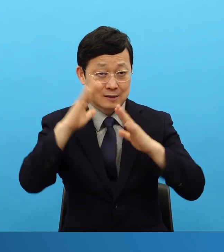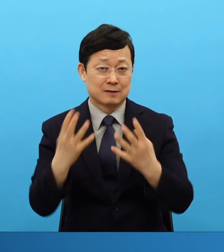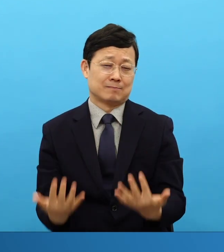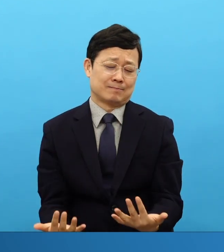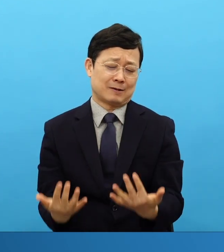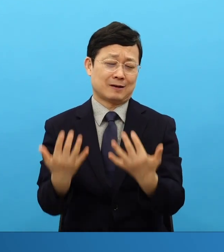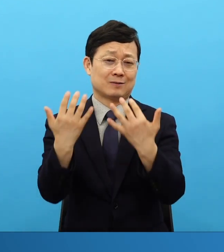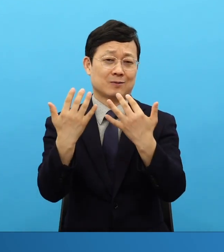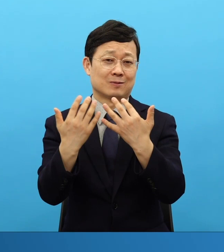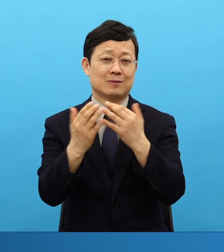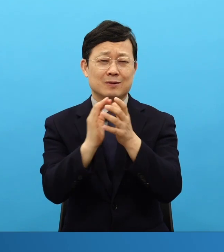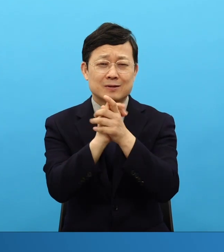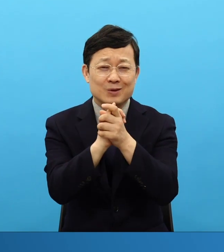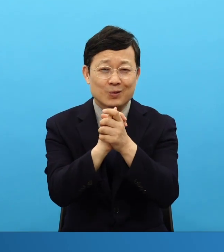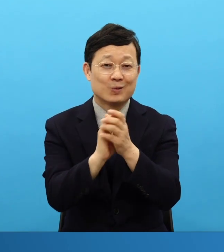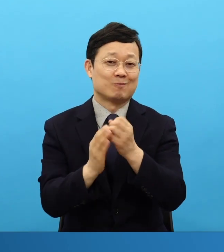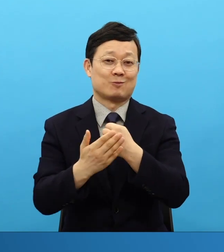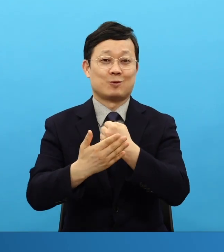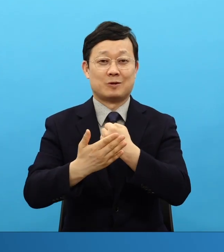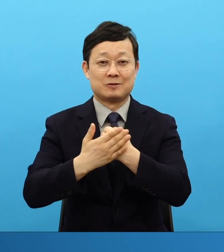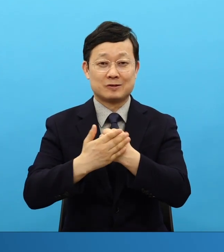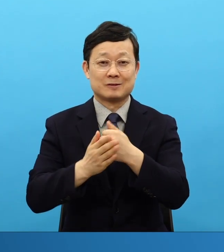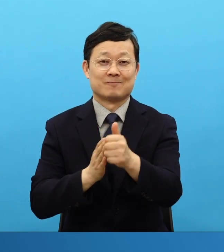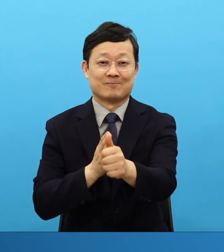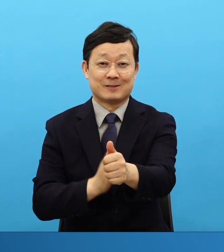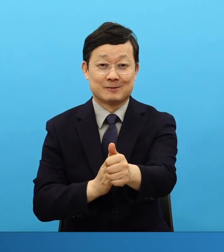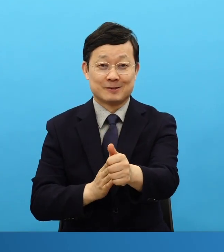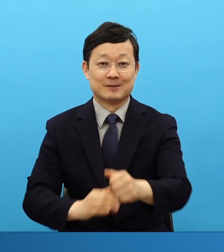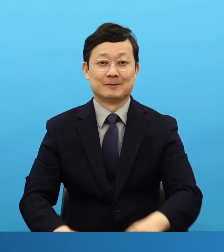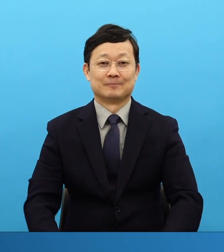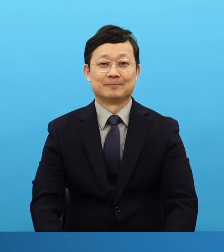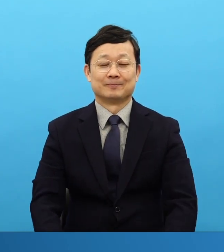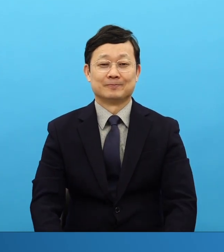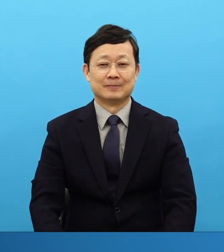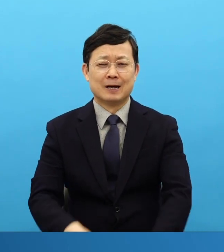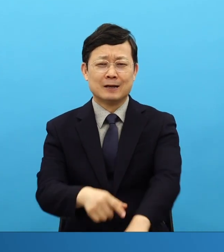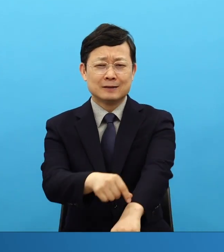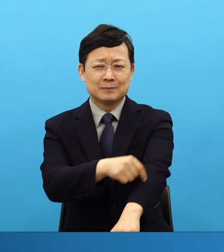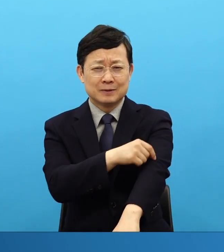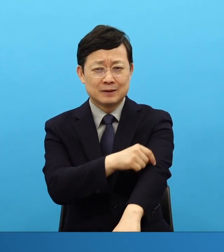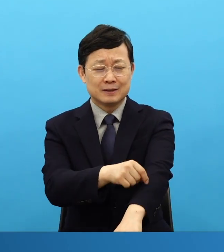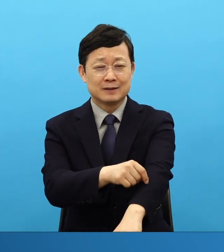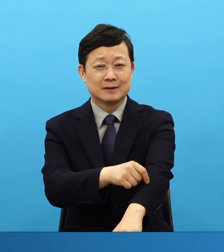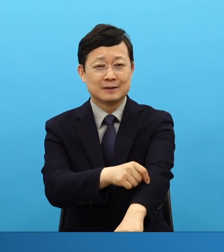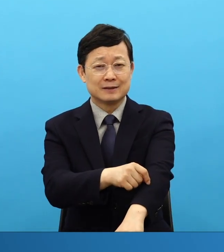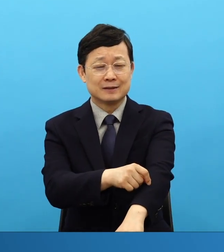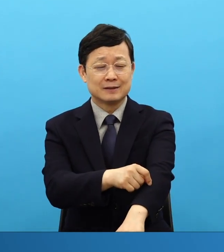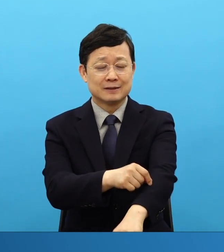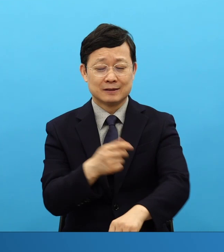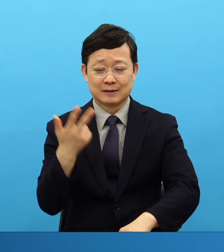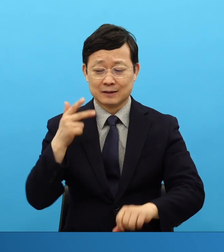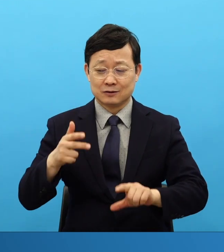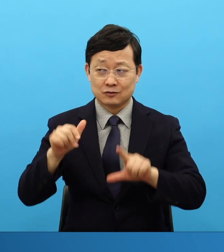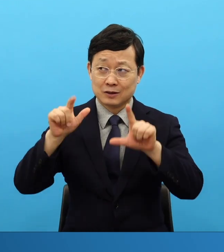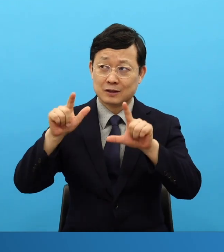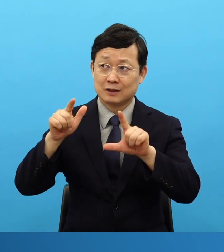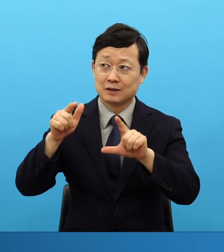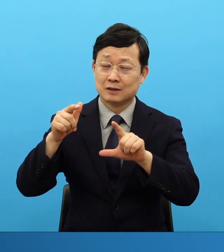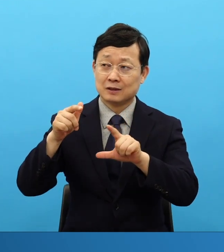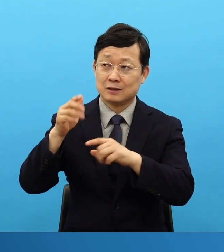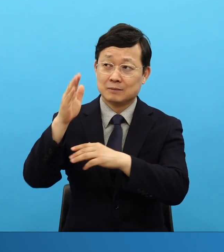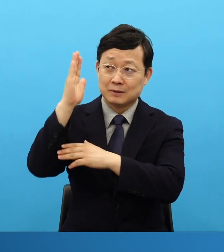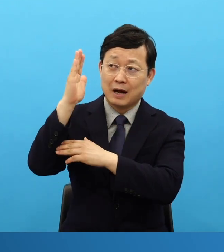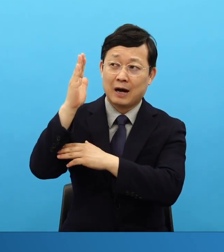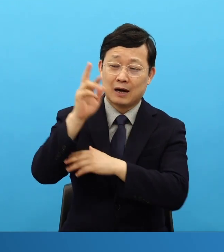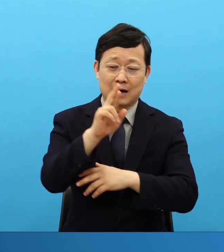복음을 전 세계에 알리는 학생이 되기를 특별히 지난 주일 말씀 가운데 선포해 주신 RTS의 특별한